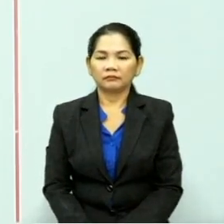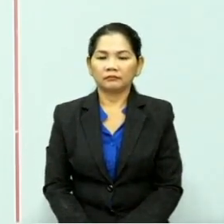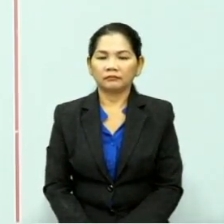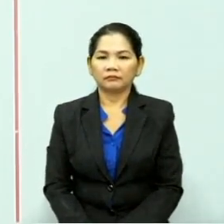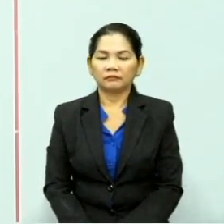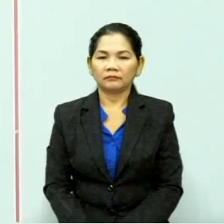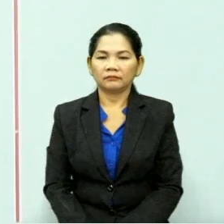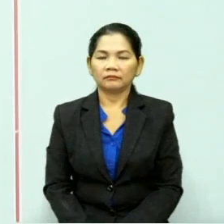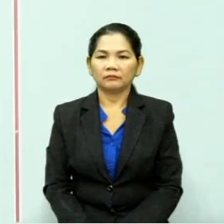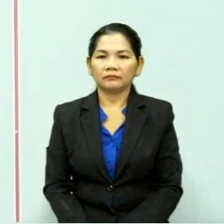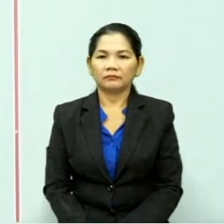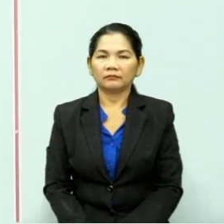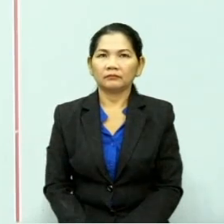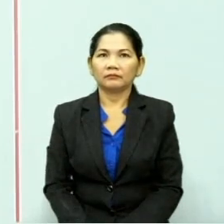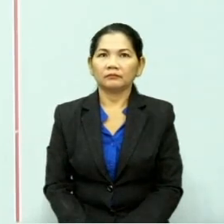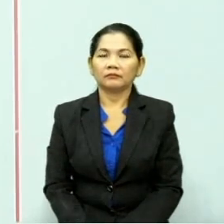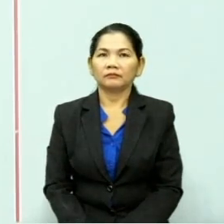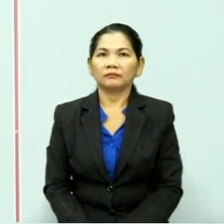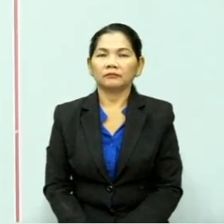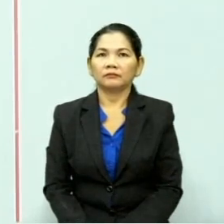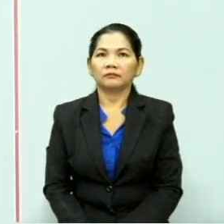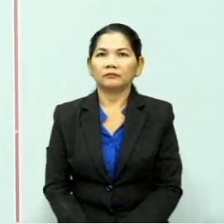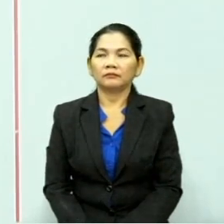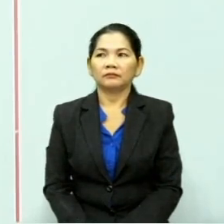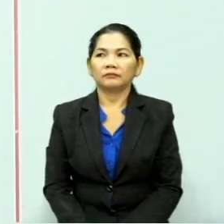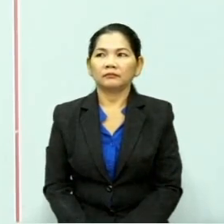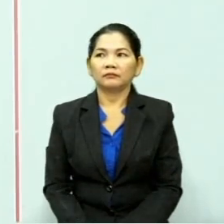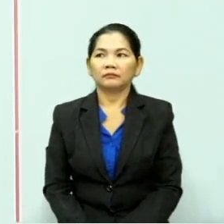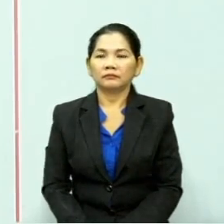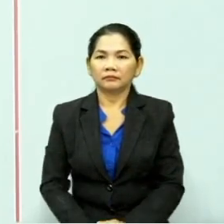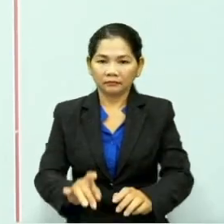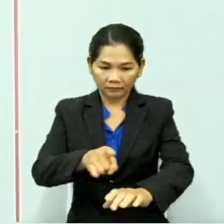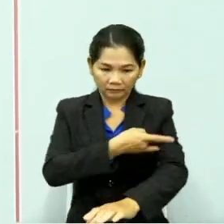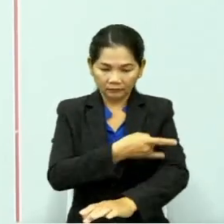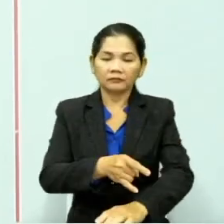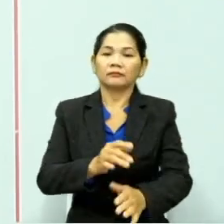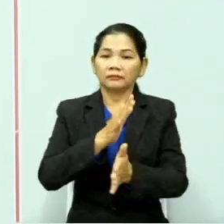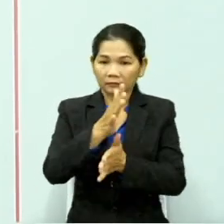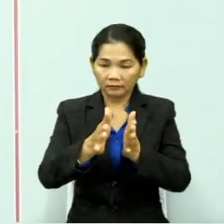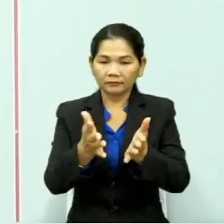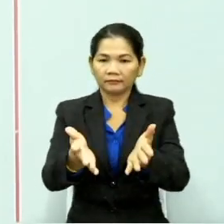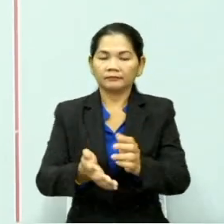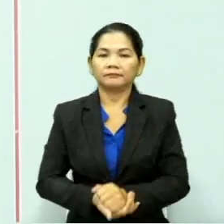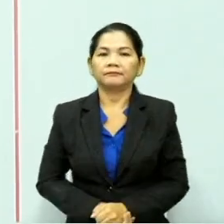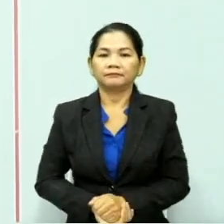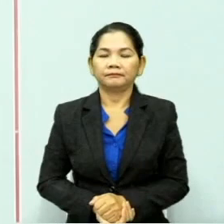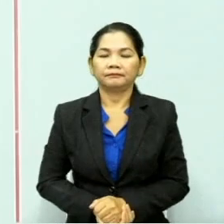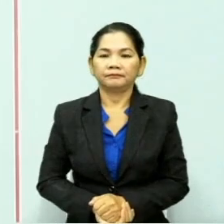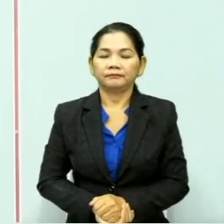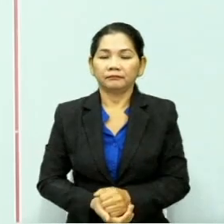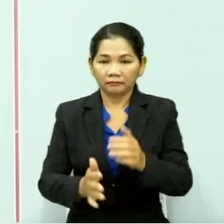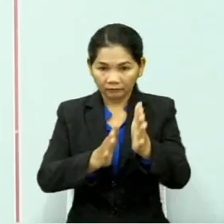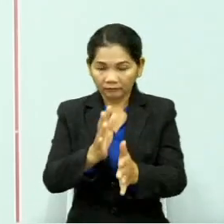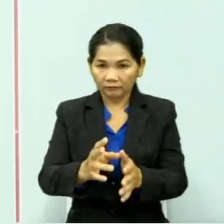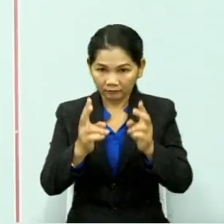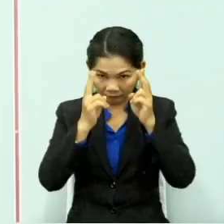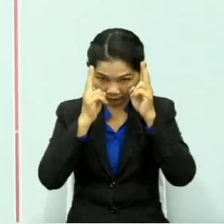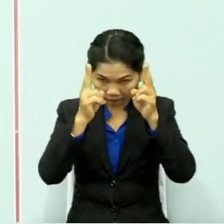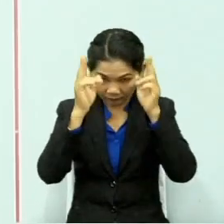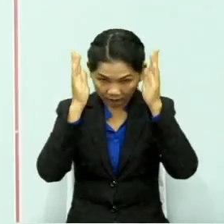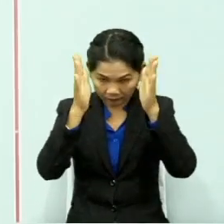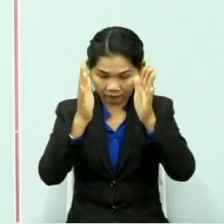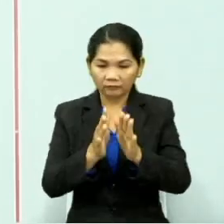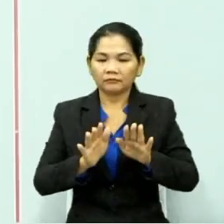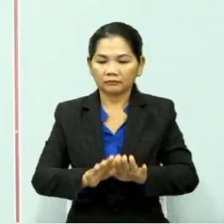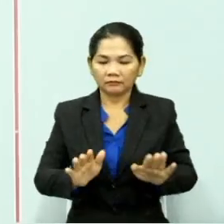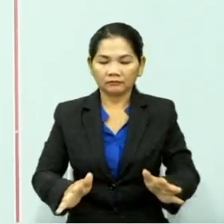là con chàng này cựu nâng sâu ạ tập bọt ní chà ôi con tặng ác này sẽ đạp là con hay con sẽ đạp đào dục trật tục đạ hay chùm